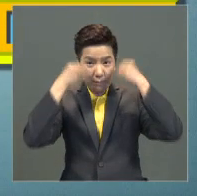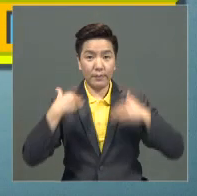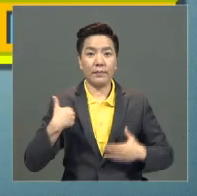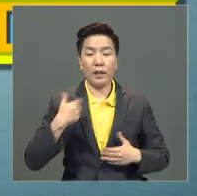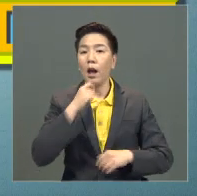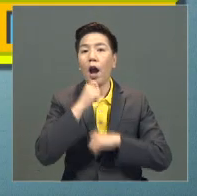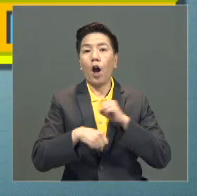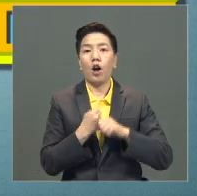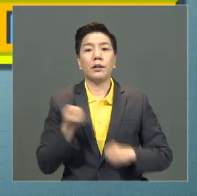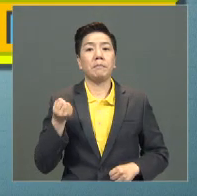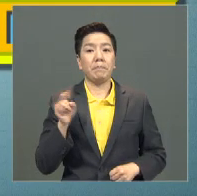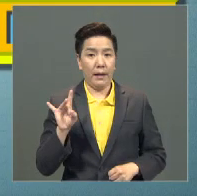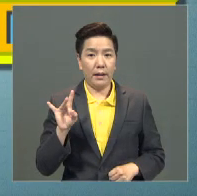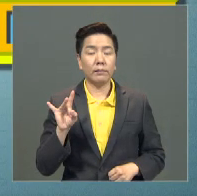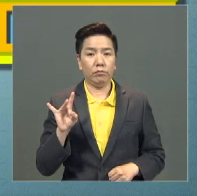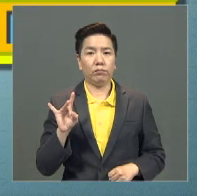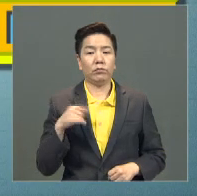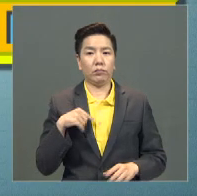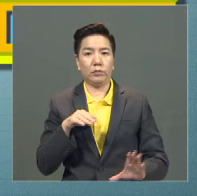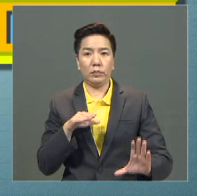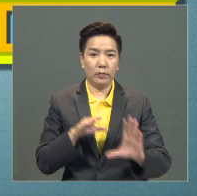ที่นั่งนะครับนะใครที่ร่วมลงทะเบียนนะครับสามารถลงทะเบียนได้ตั้งแต่วันนี้นะฮะหกโมงเช้าที่ผ่านมาเงื่อนไขง่ายนะครับเป็นคนไทยนะฮะมีบัตรประจำตัวประชาชนอายุ18ปีขึ้นไปนะวันที่ลงทะเบียนนะครับแล้วก็จะรับติดตามโครงการเมื่อท่องเที่ยวกินนอนในจังหวัดที่ไม่ใช่จังหวัดตามทะเบียนบ้านหรือว่าในบัตรประชาชนของตัวเองนะฮะก็ไปใช้สิทธิ์กันได้นะครับอ่า